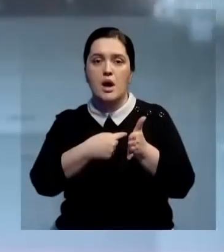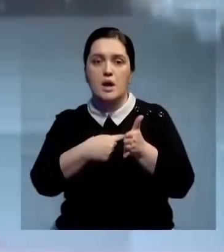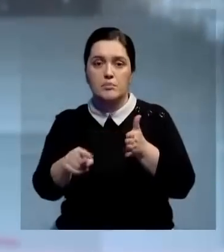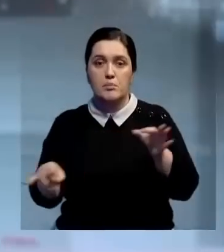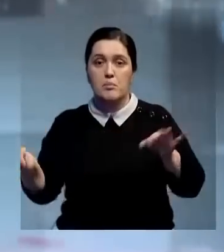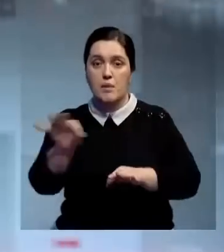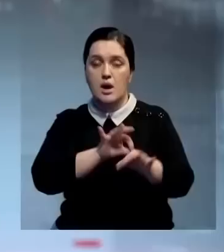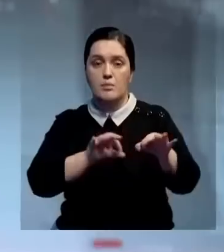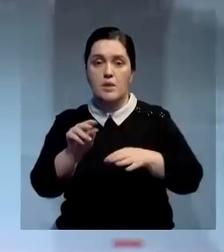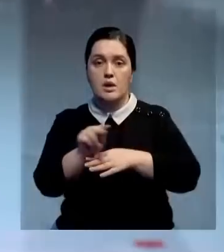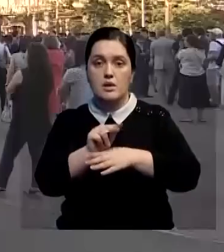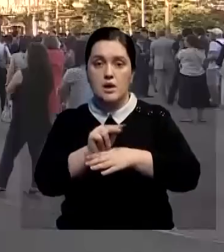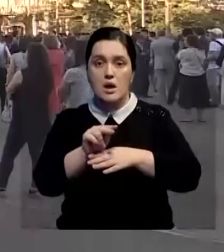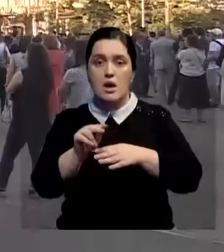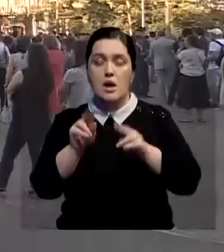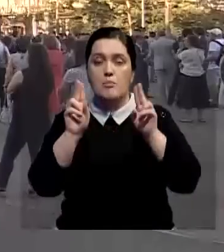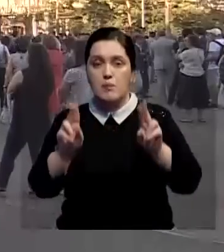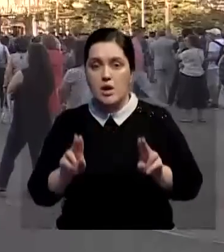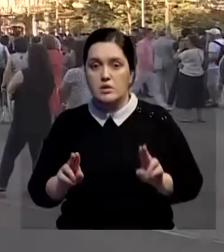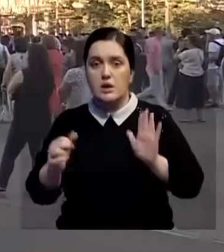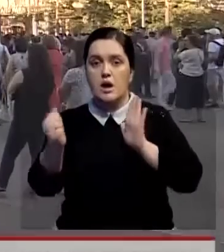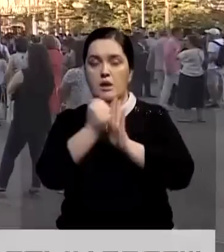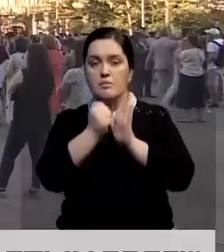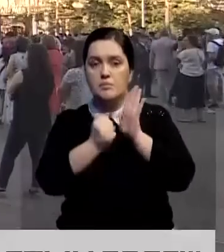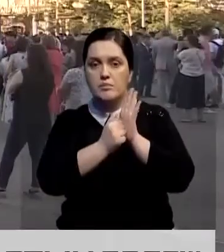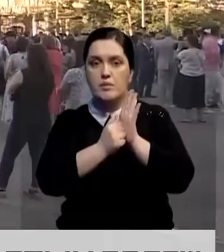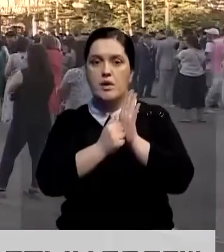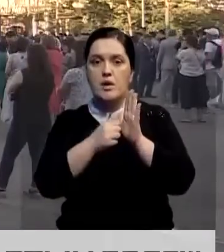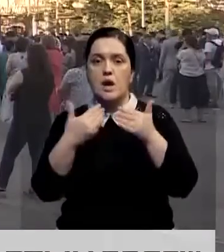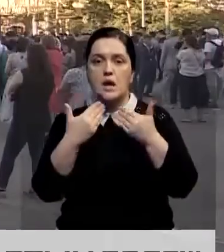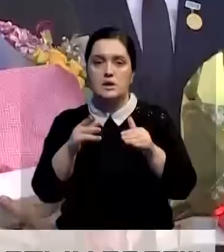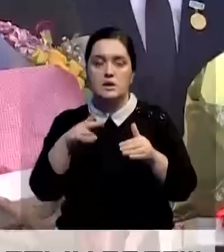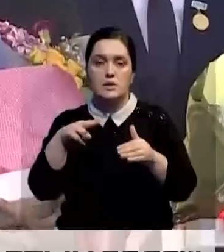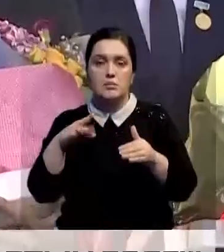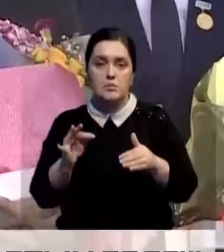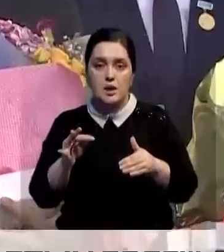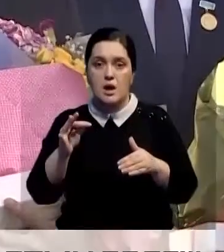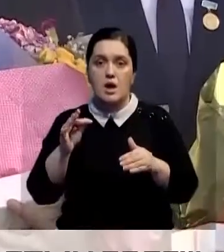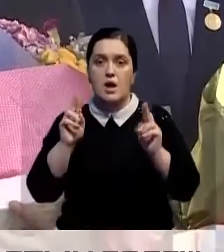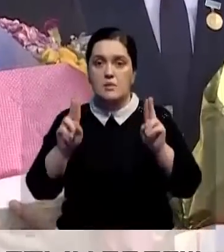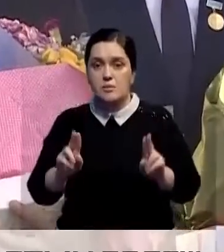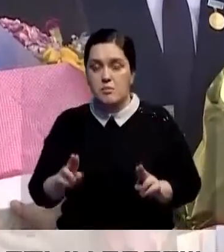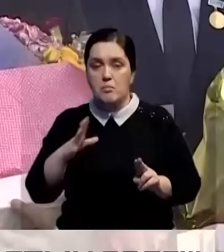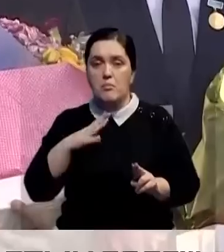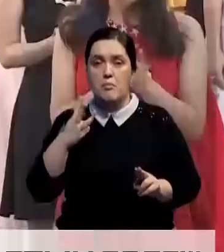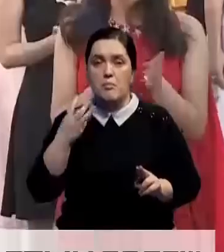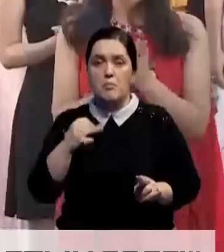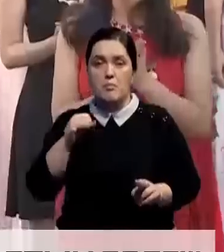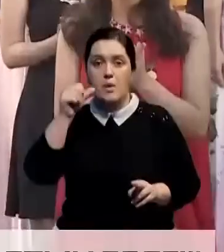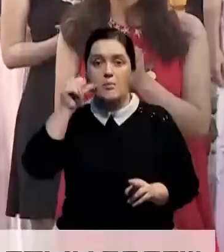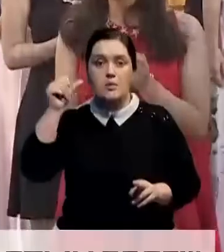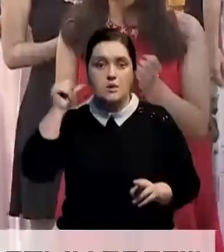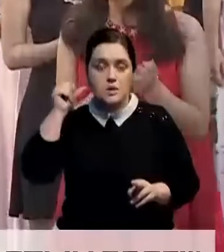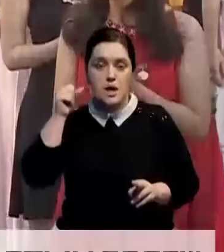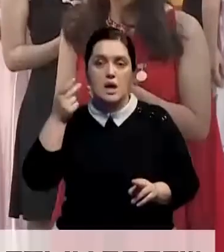отменить. Проект с поправками в существующие правила уже опубликован для обсуждения на портале «Открытый НПА». Напомню, норма была